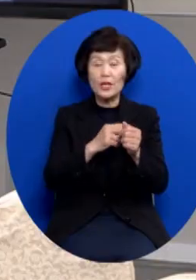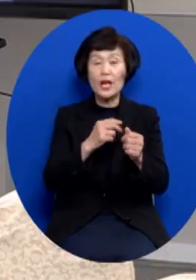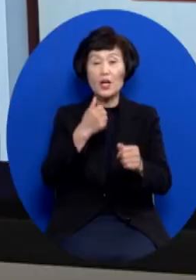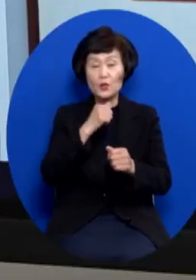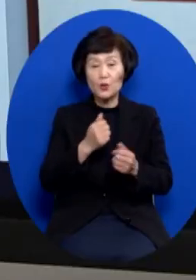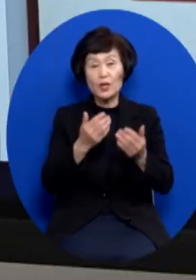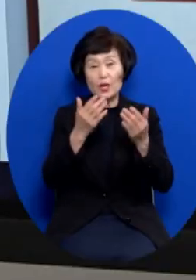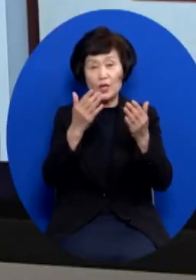안내했습니다